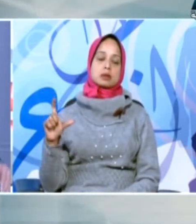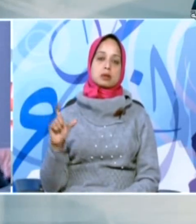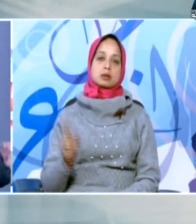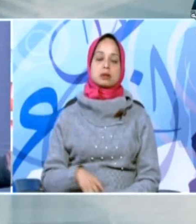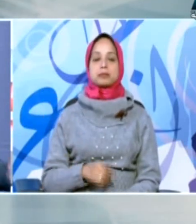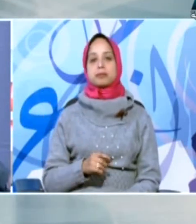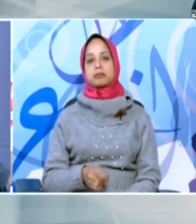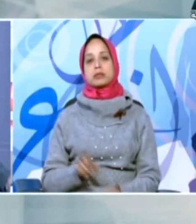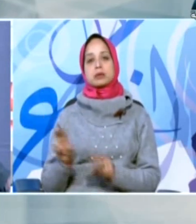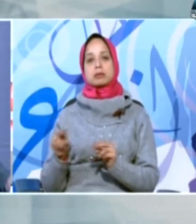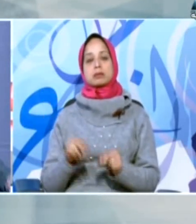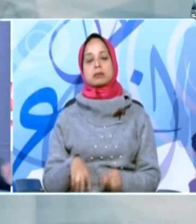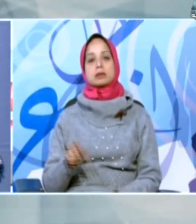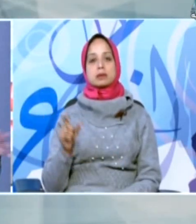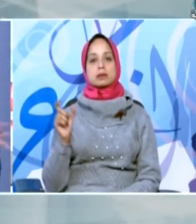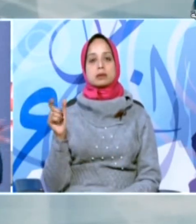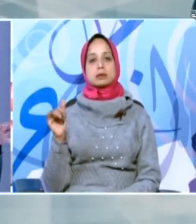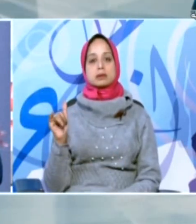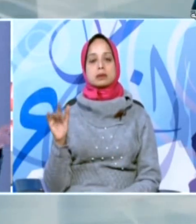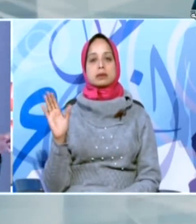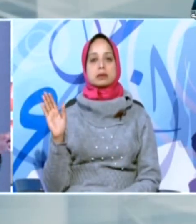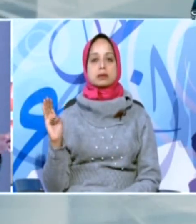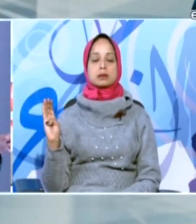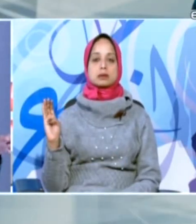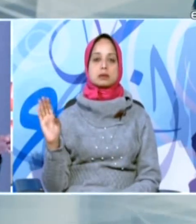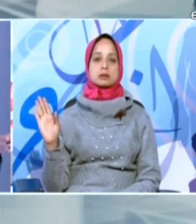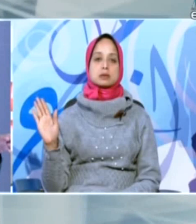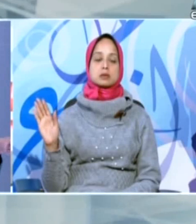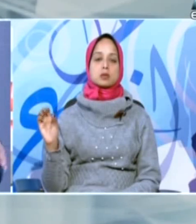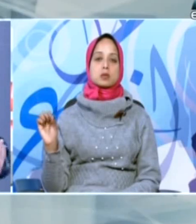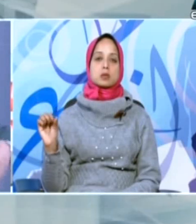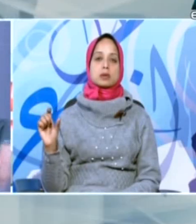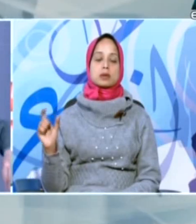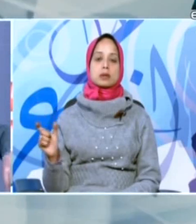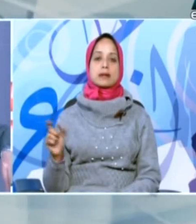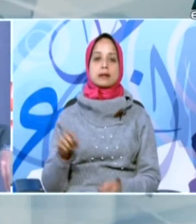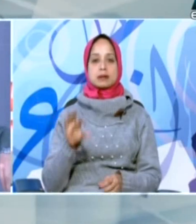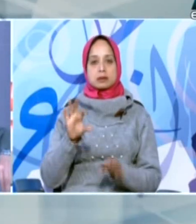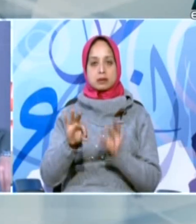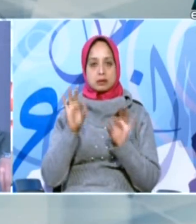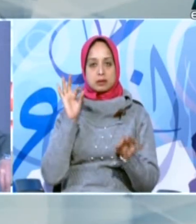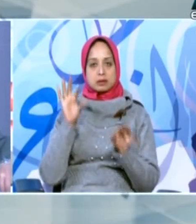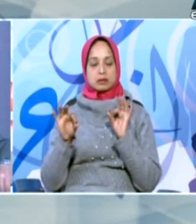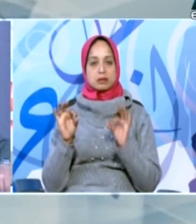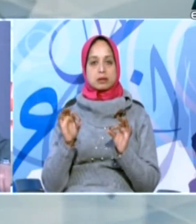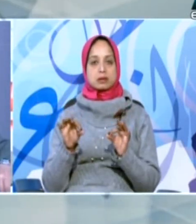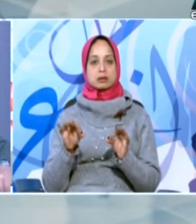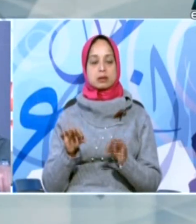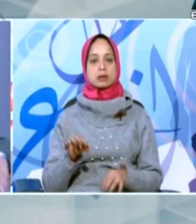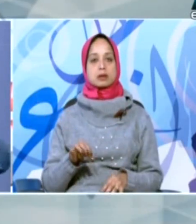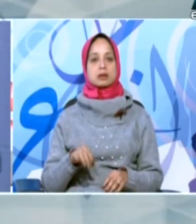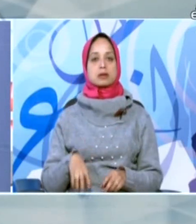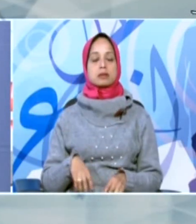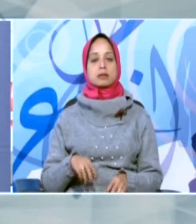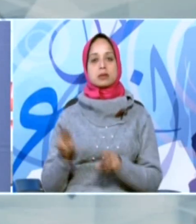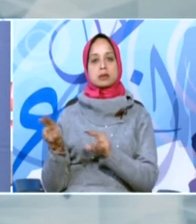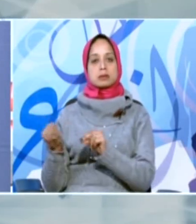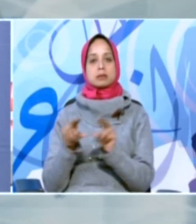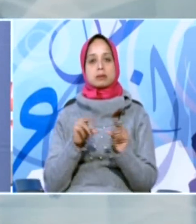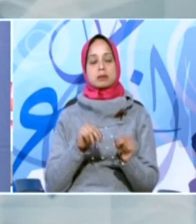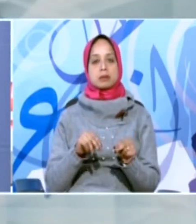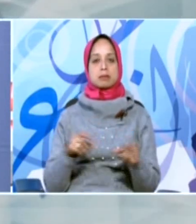وعندنا في نيكسون، فنخلي بالنا من المشابهات دي. ما هو الاختيارات تيجي يا في المتشابهات يا في المتقاربات في